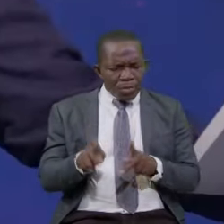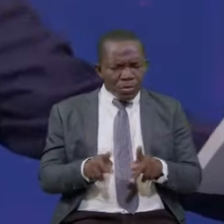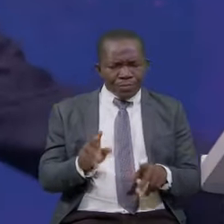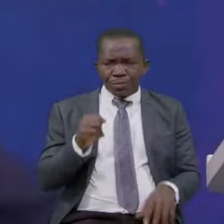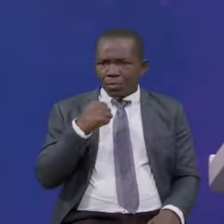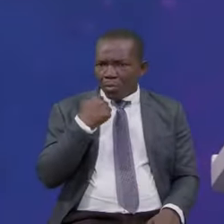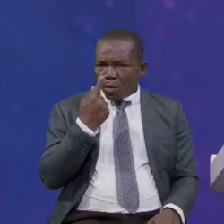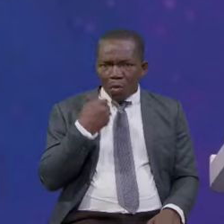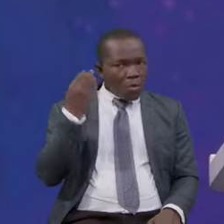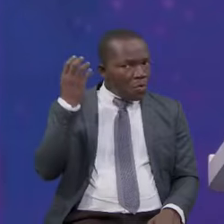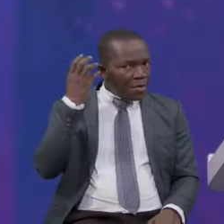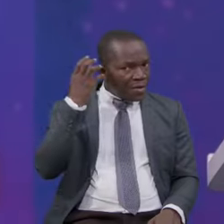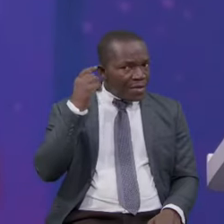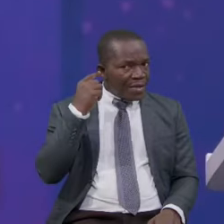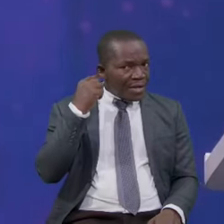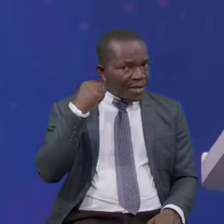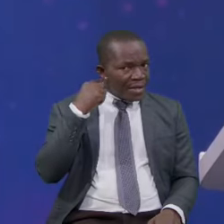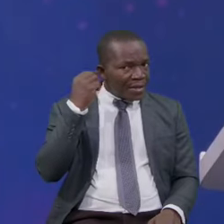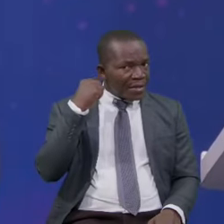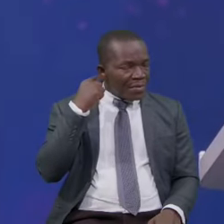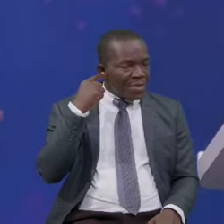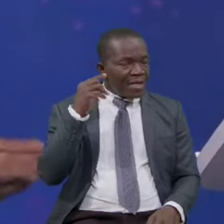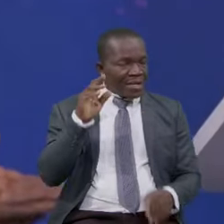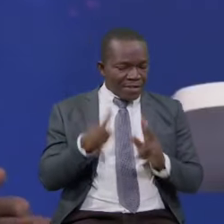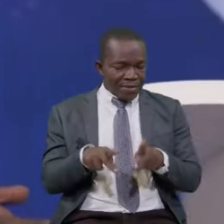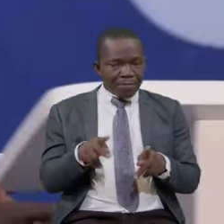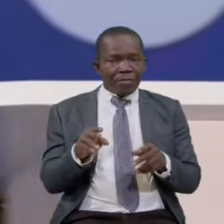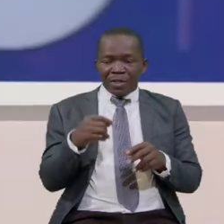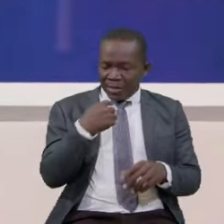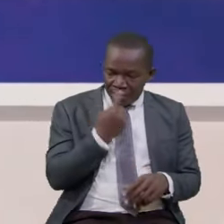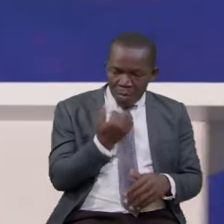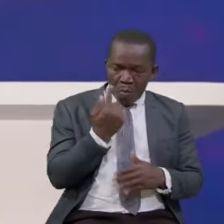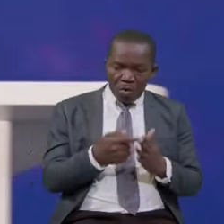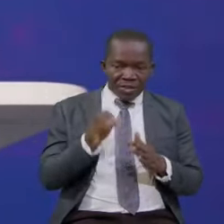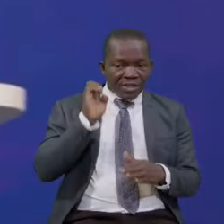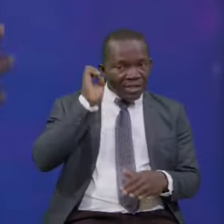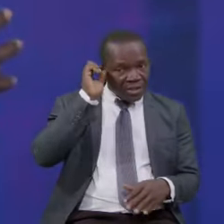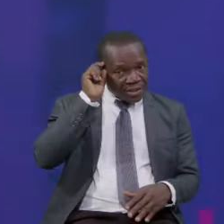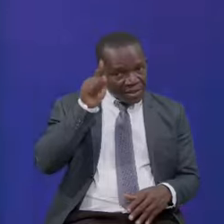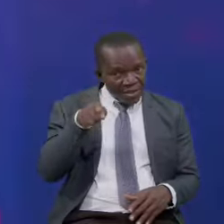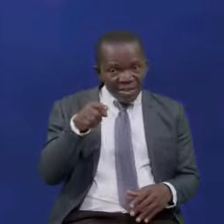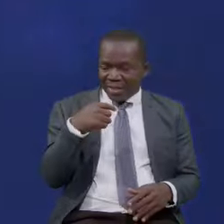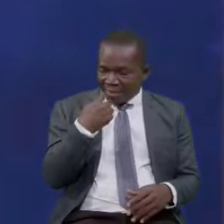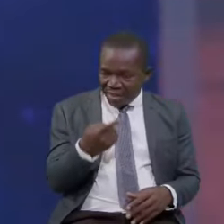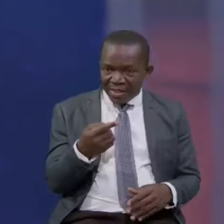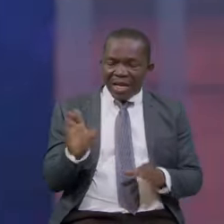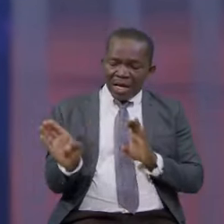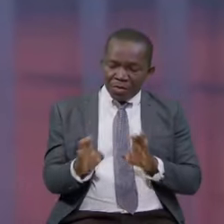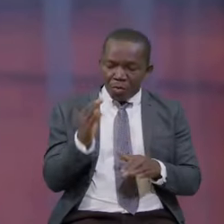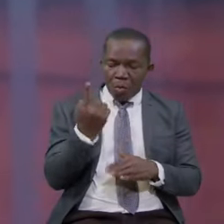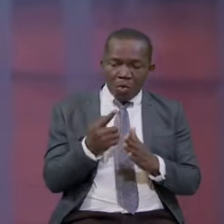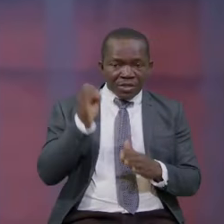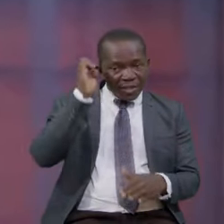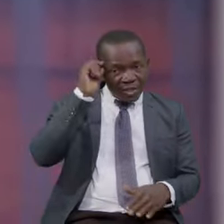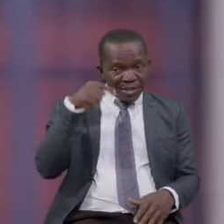dit et qui le voi faire ce qu'il fait il continue à lui donner le respect